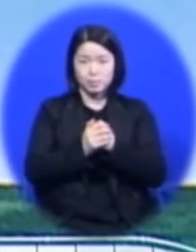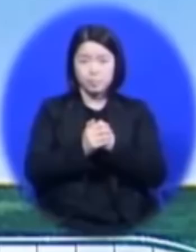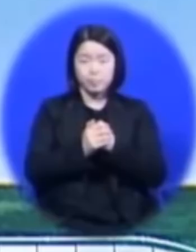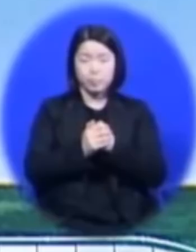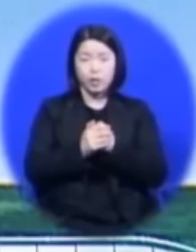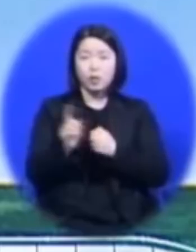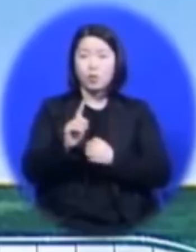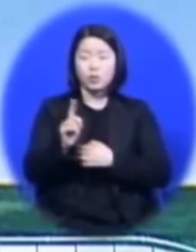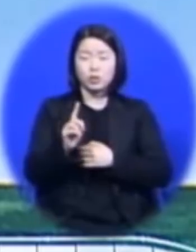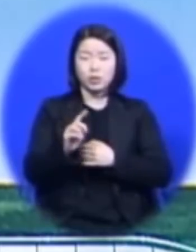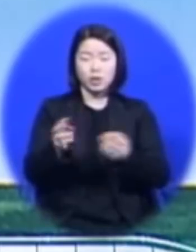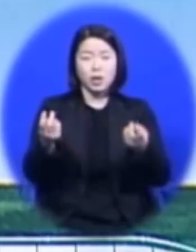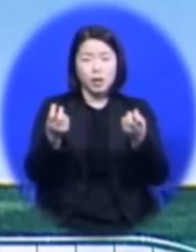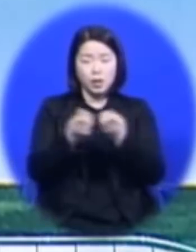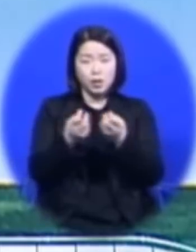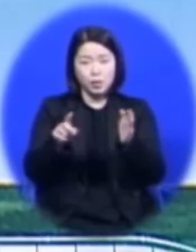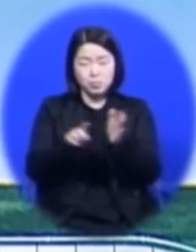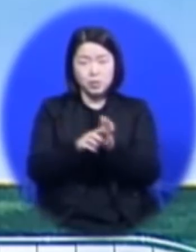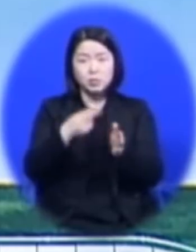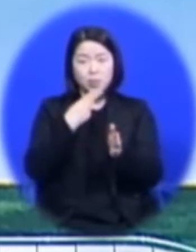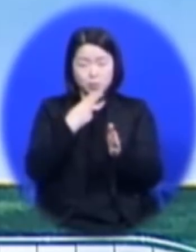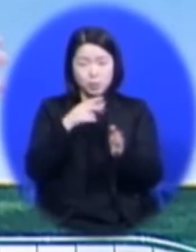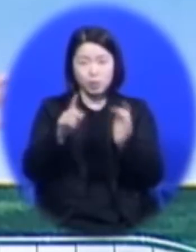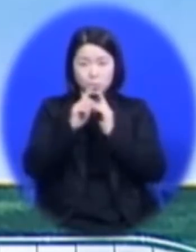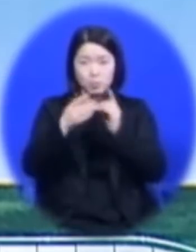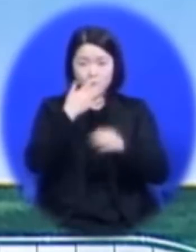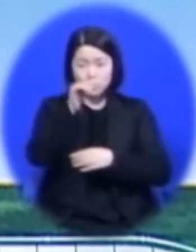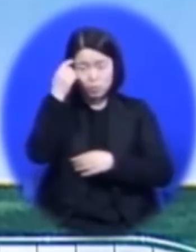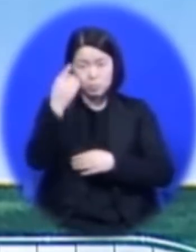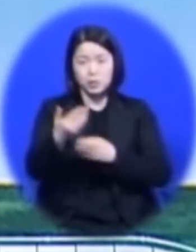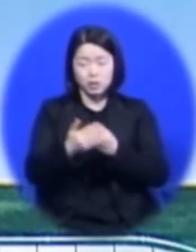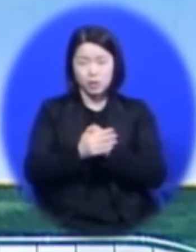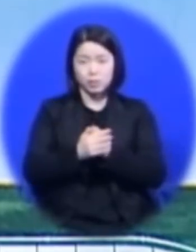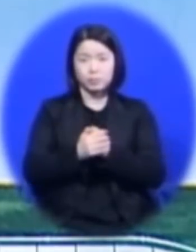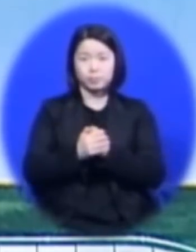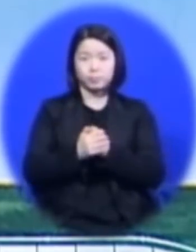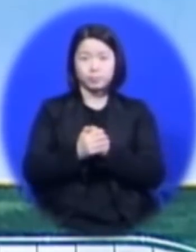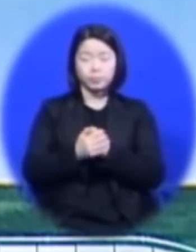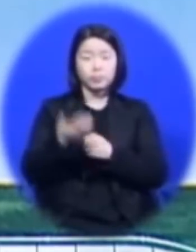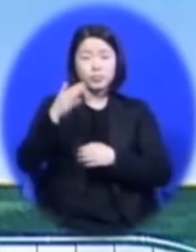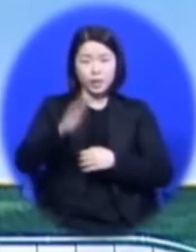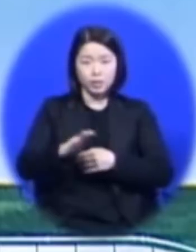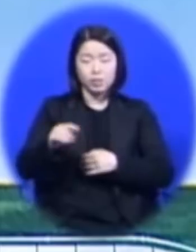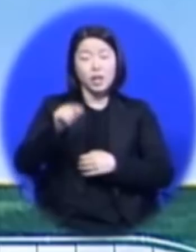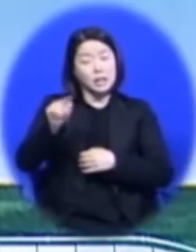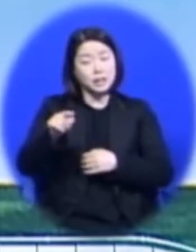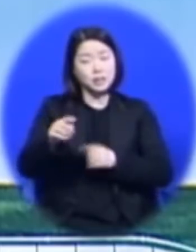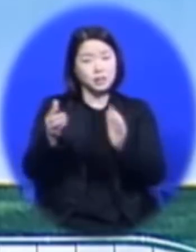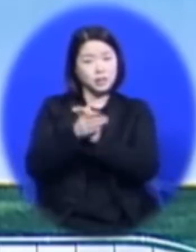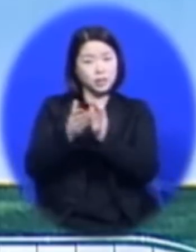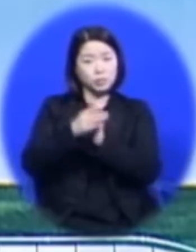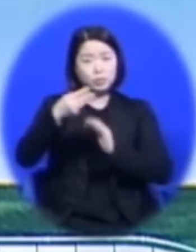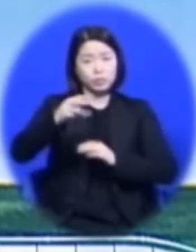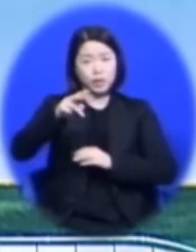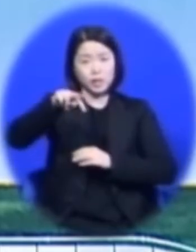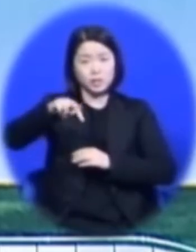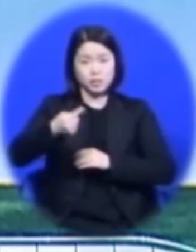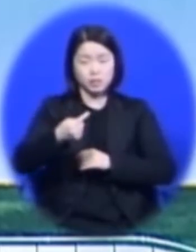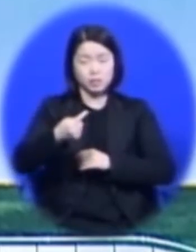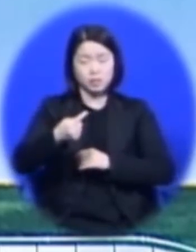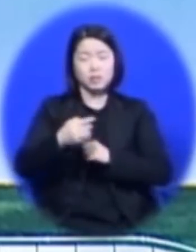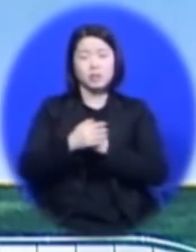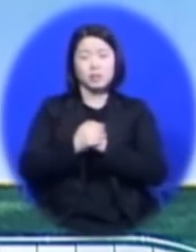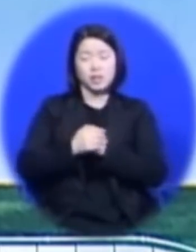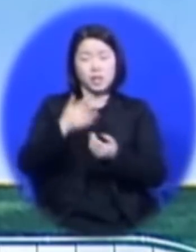그걸 어떻게 믿음이 없었다고 말할 수 있겠어요 우리시 기준으로 말하면 그러나 그랬어 라고 하는 이 사람은